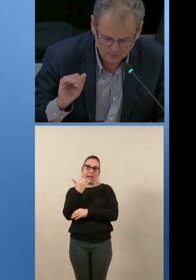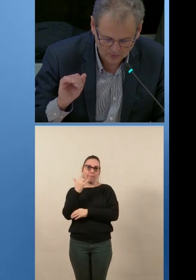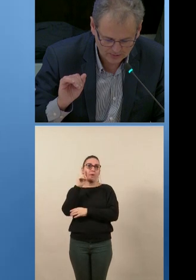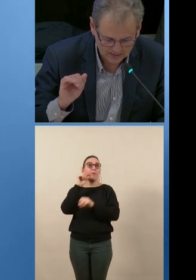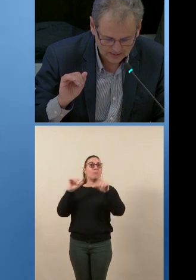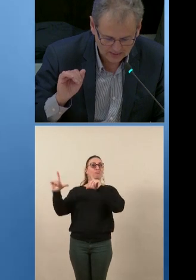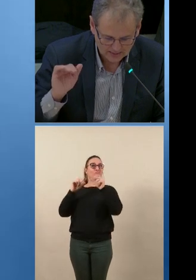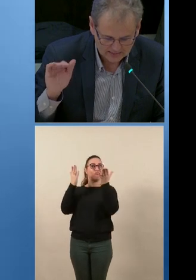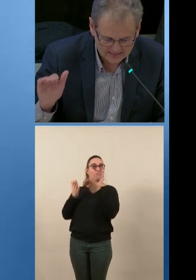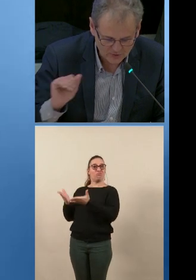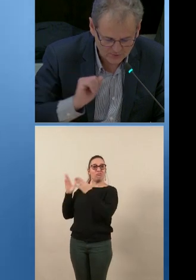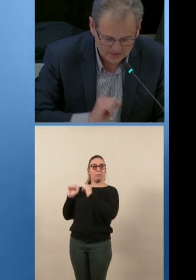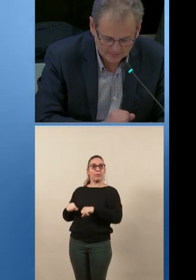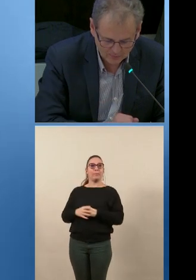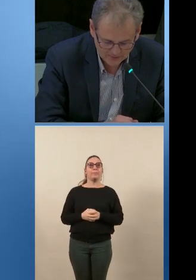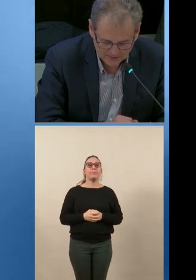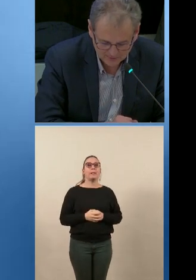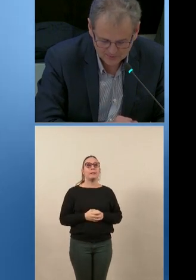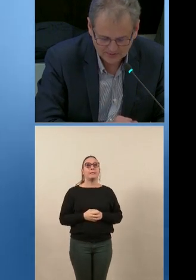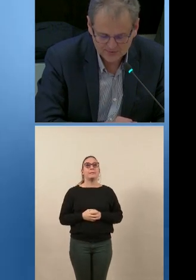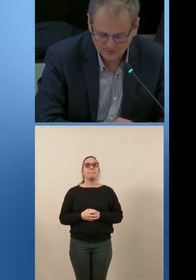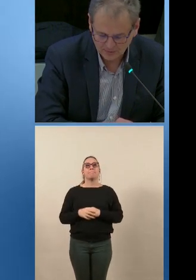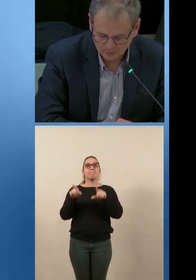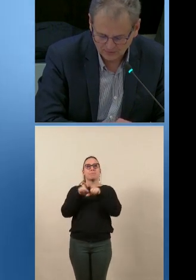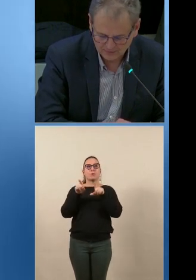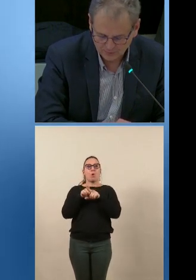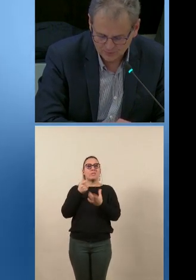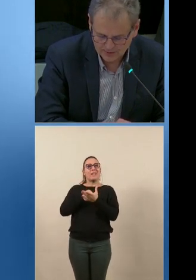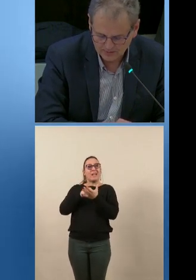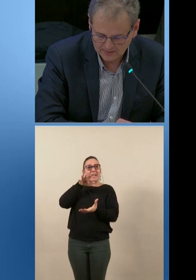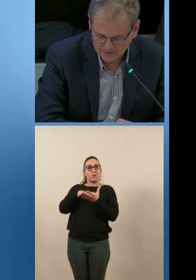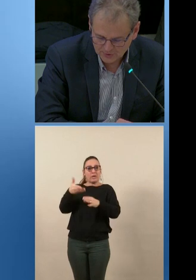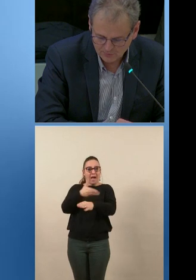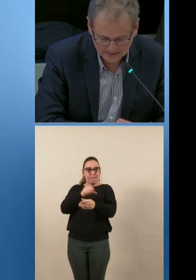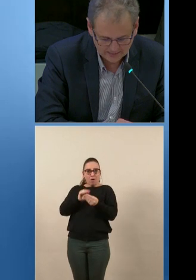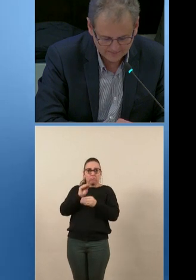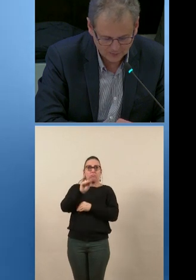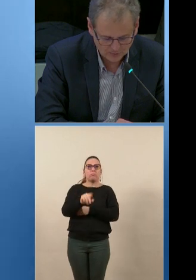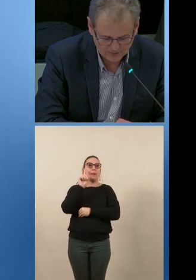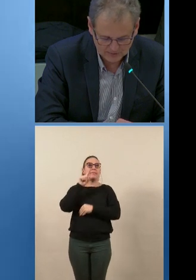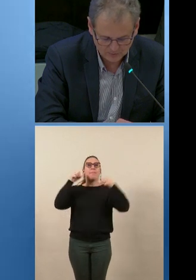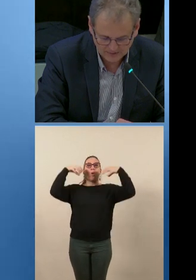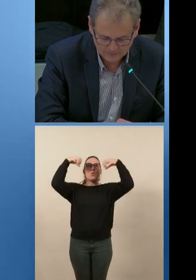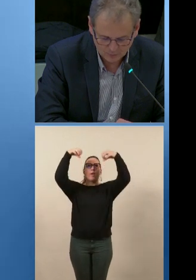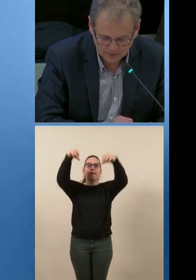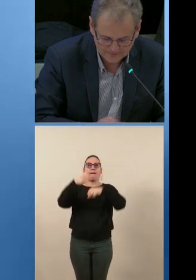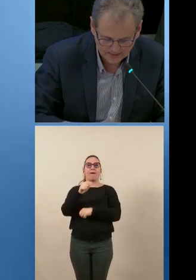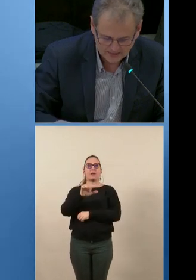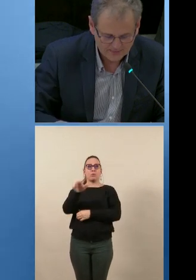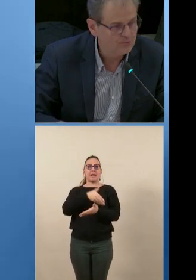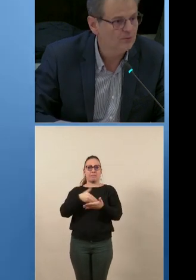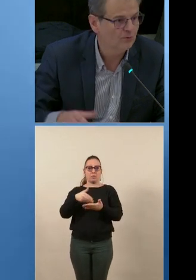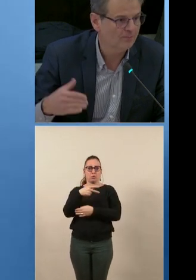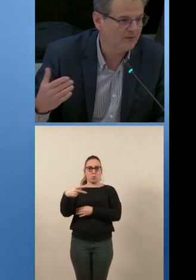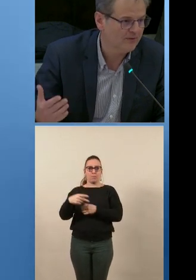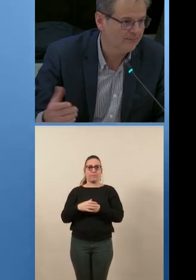les documents il s'agit aussi d'approuver une avance de trésorerie remboursable au budget de la régie lumière à hauteur d'un pourquoi